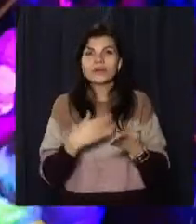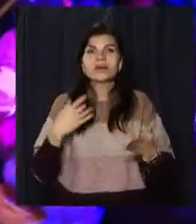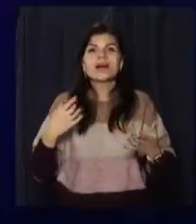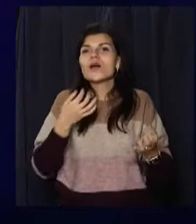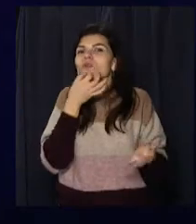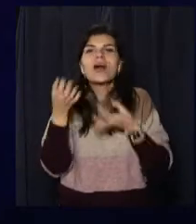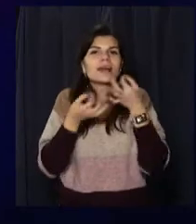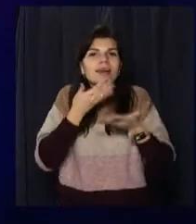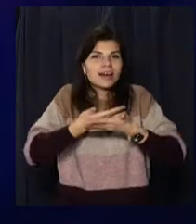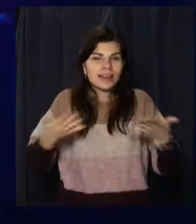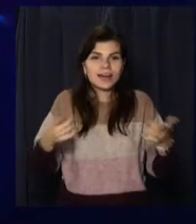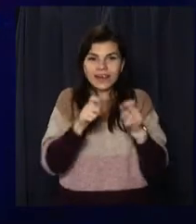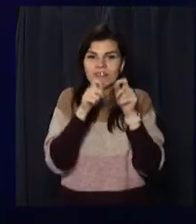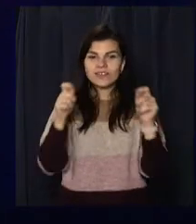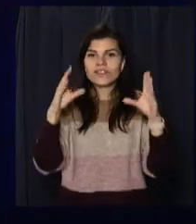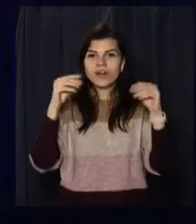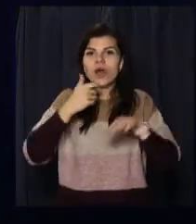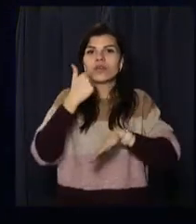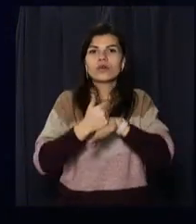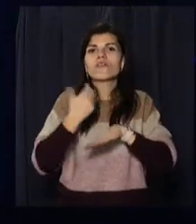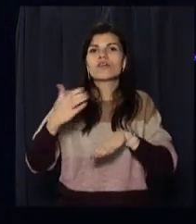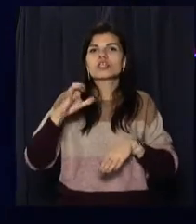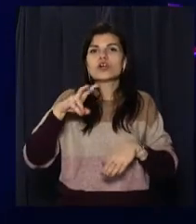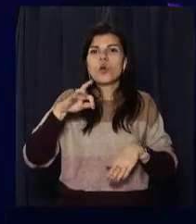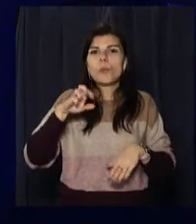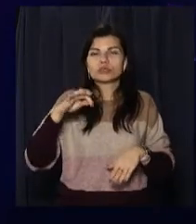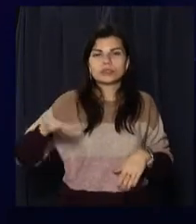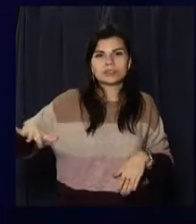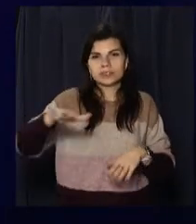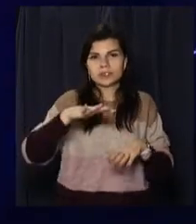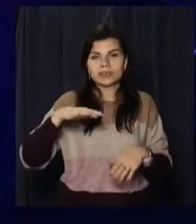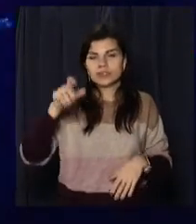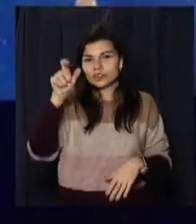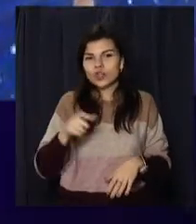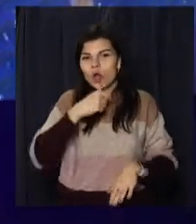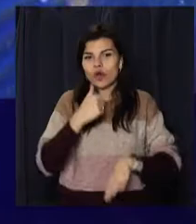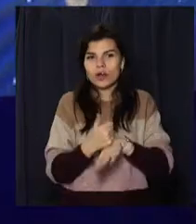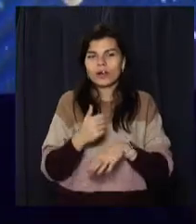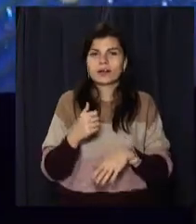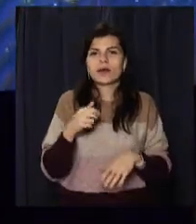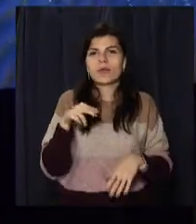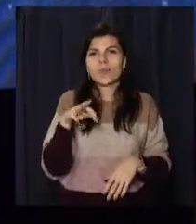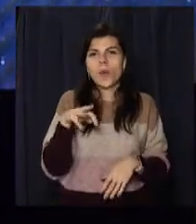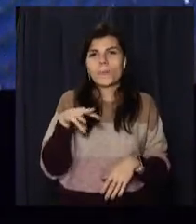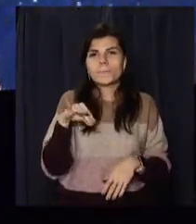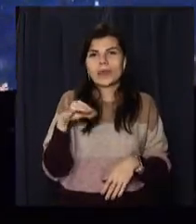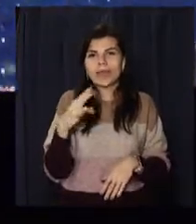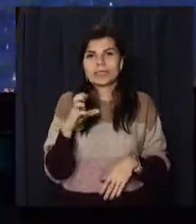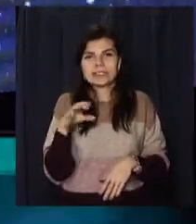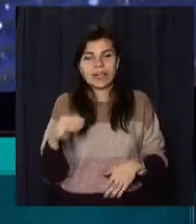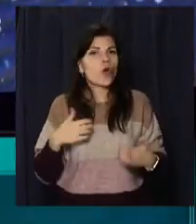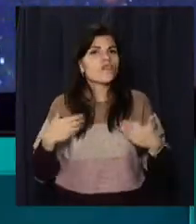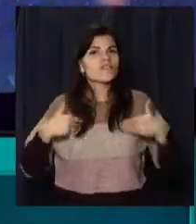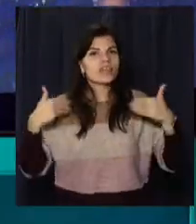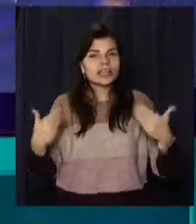будь-який смак. Відкрив святковий вечір голова Слобожанської селищної ради Іван Камінський. Я хочу вас сьогодні щиро привітати з